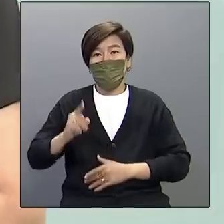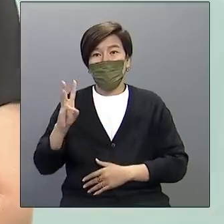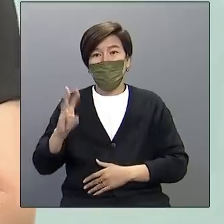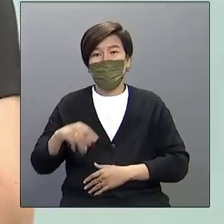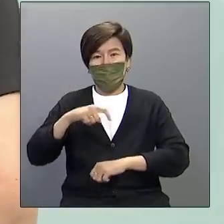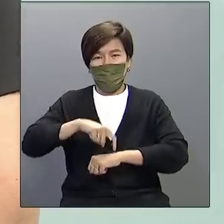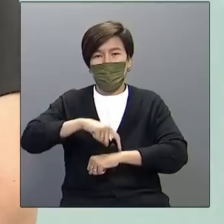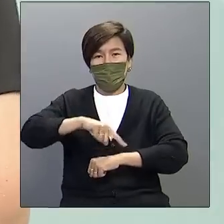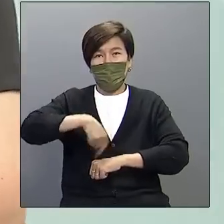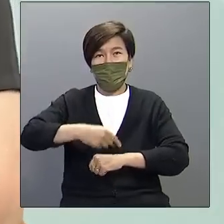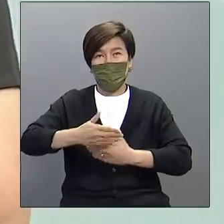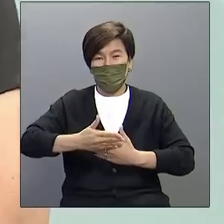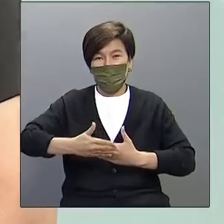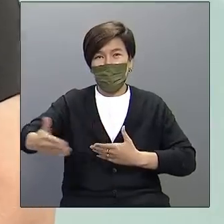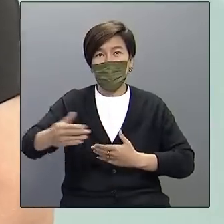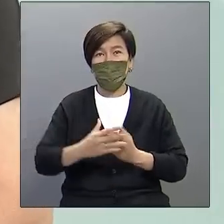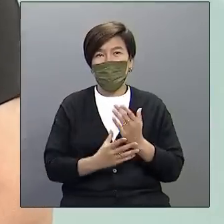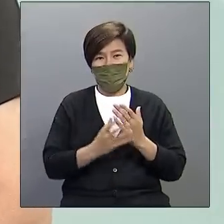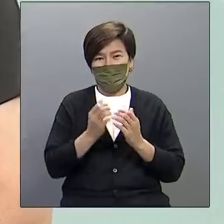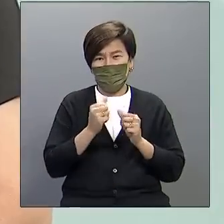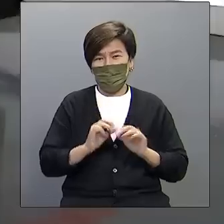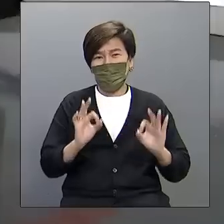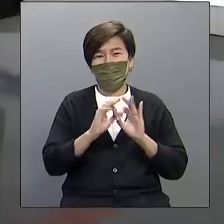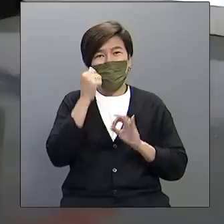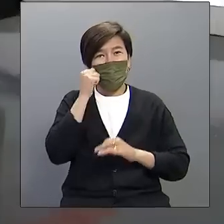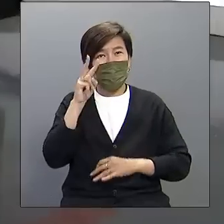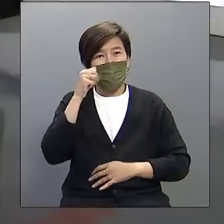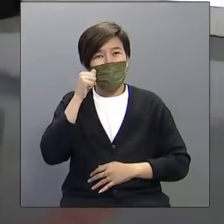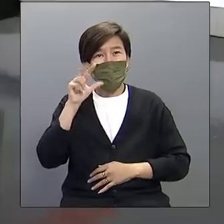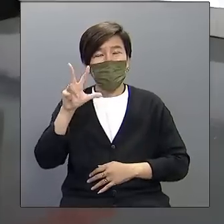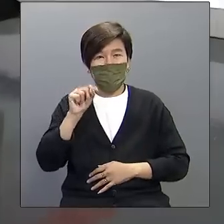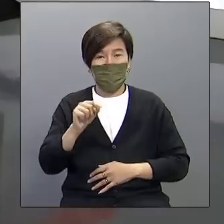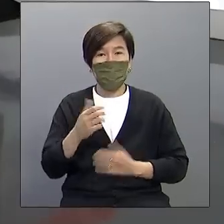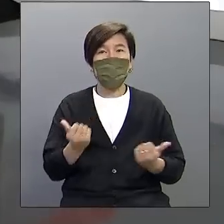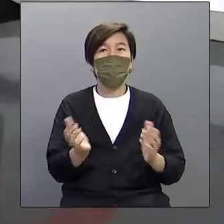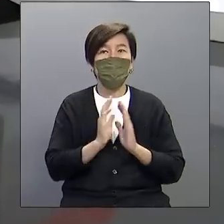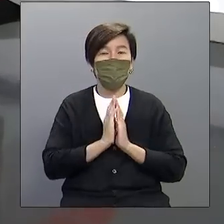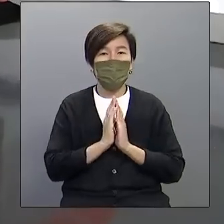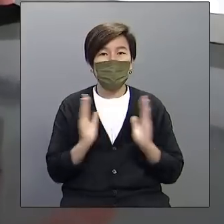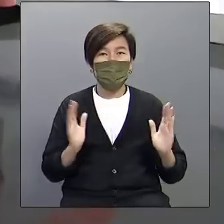้เวลาตลอดทั้ง 2-3 วัี้่ะับต้ร้อยไปขอบคุคนิตยานะคะขอบคุณค่ะ